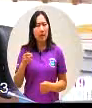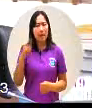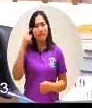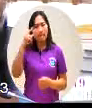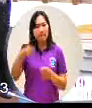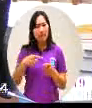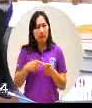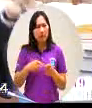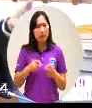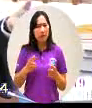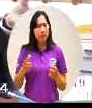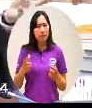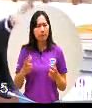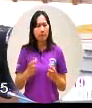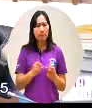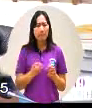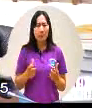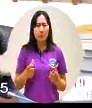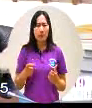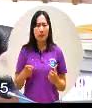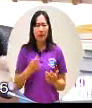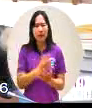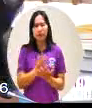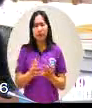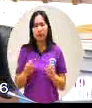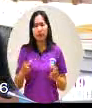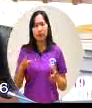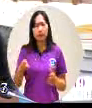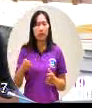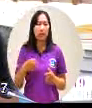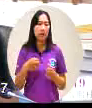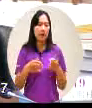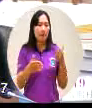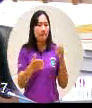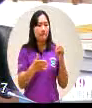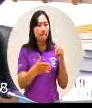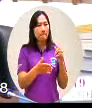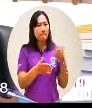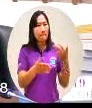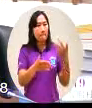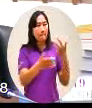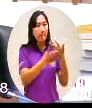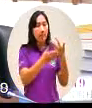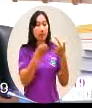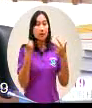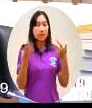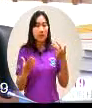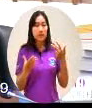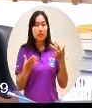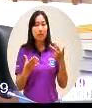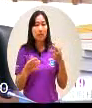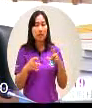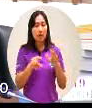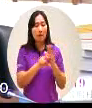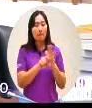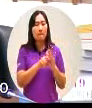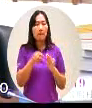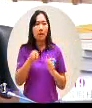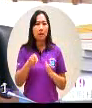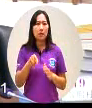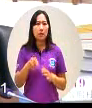款啦，伊嘛佫甲你打一个新的标头，讲这个新的啊。所以讲，我这套系统1G2-3万块，你看我安尼建立